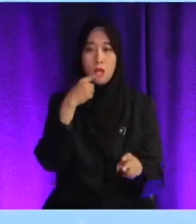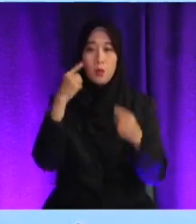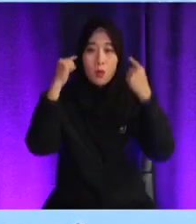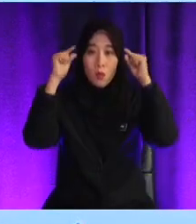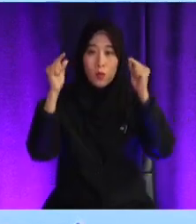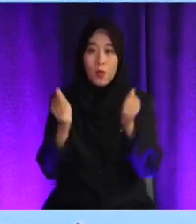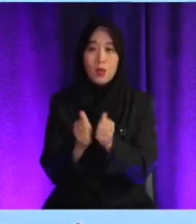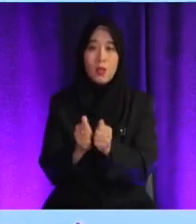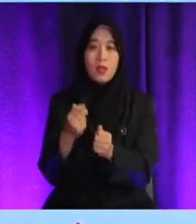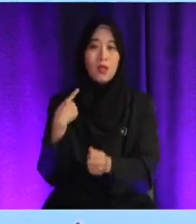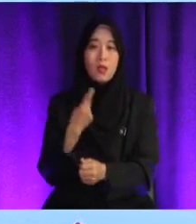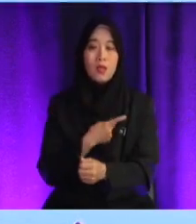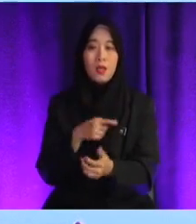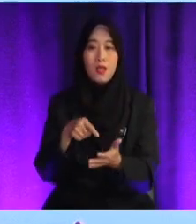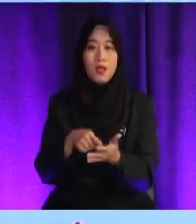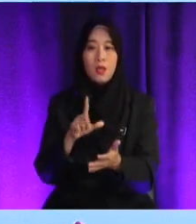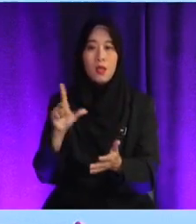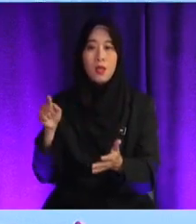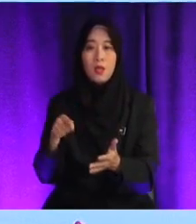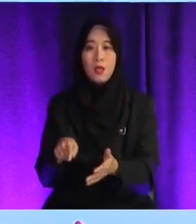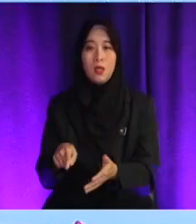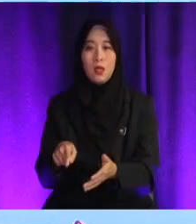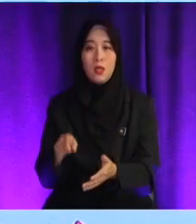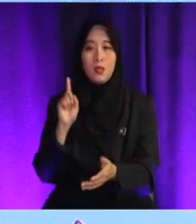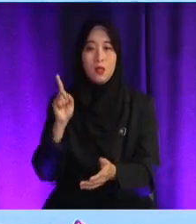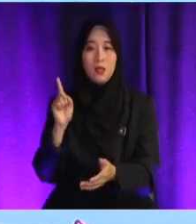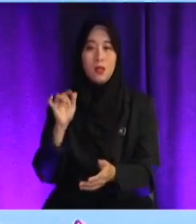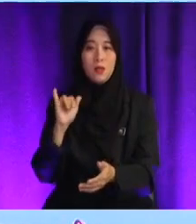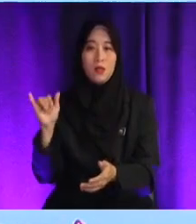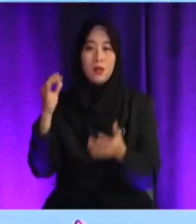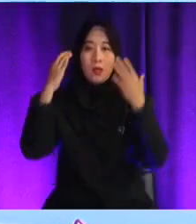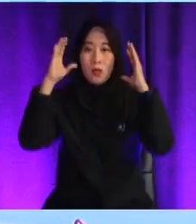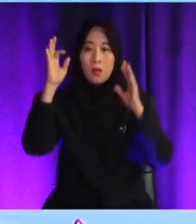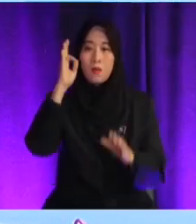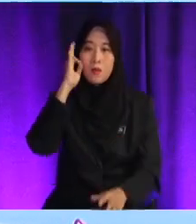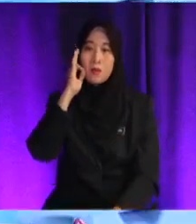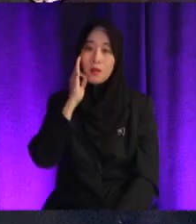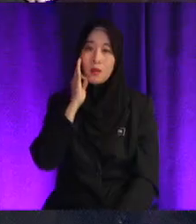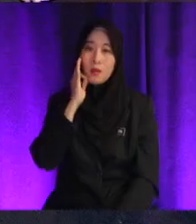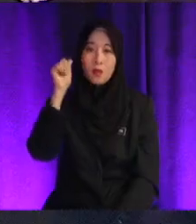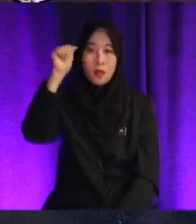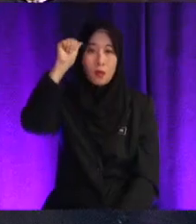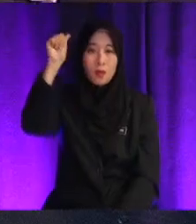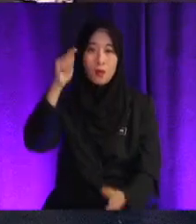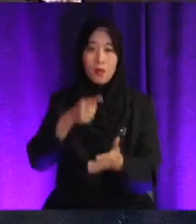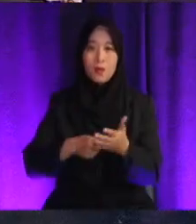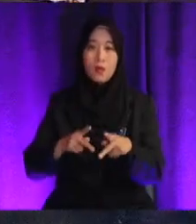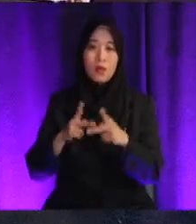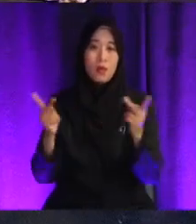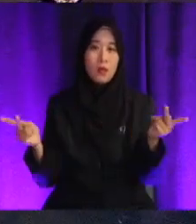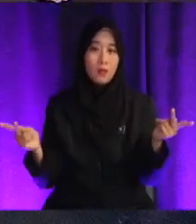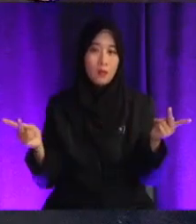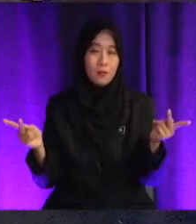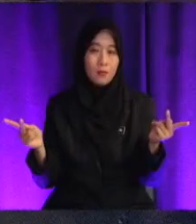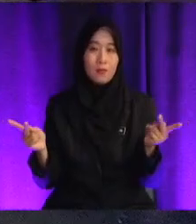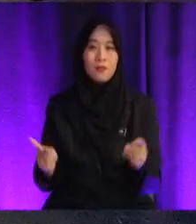lain tak bukan, inilah dia satu-satunya. Cikgu Farida. Assalamualaikum Cikgu Farida. Apa khabar? Waalaikumsalam. Khabar